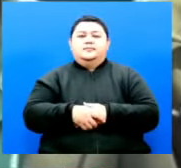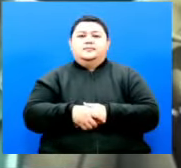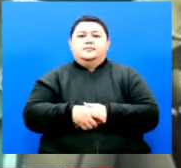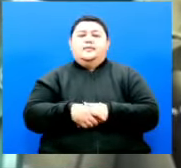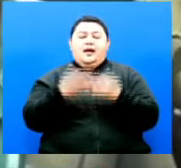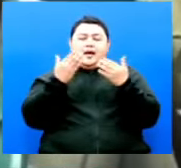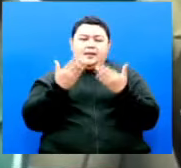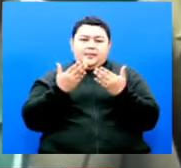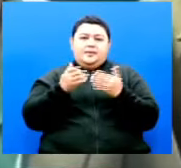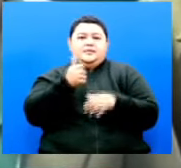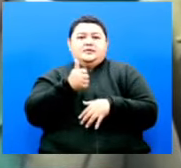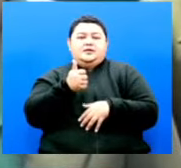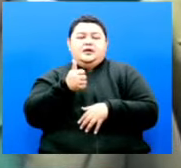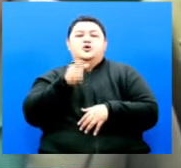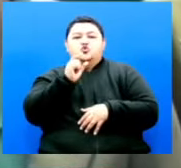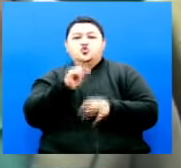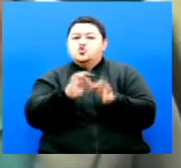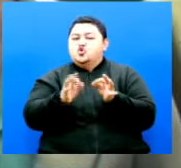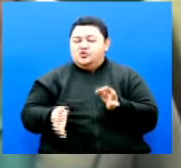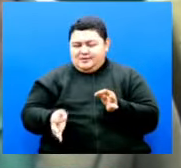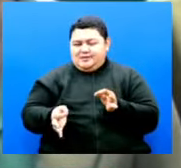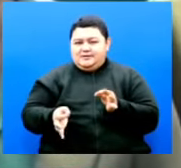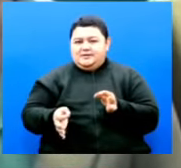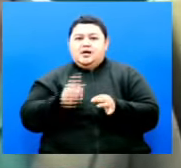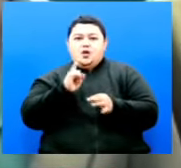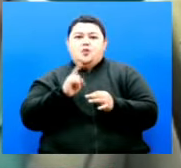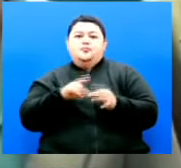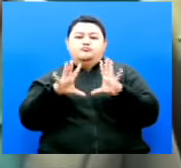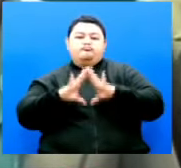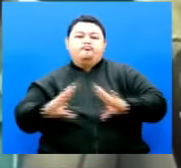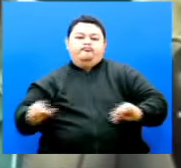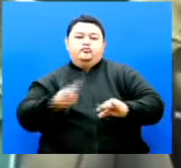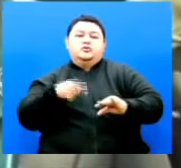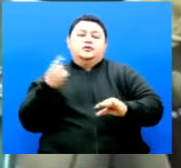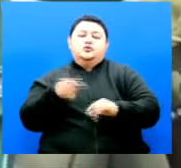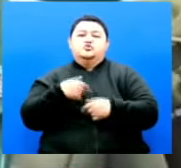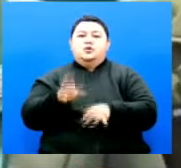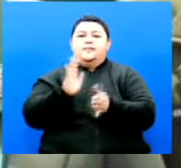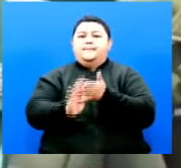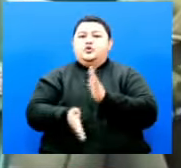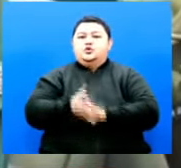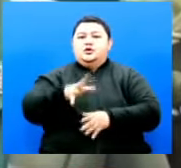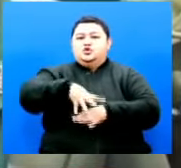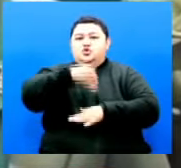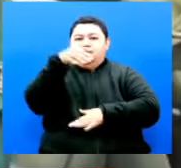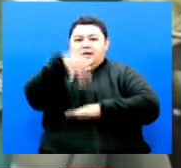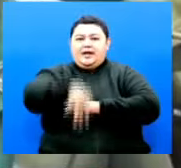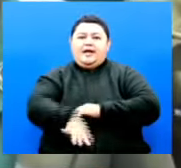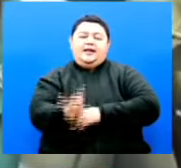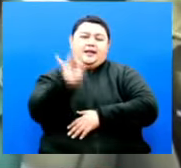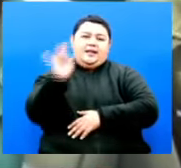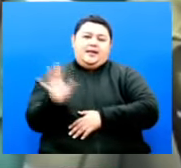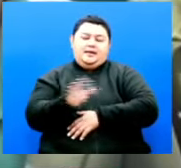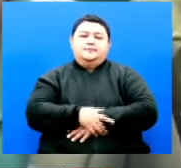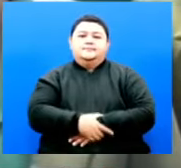ini, dapat menjadi solusi, sehingga ketika musim kering, kita sudah punya sumber air yang lain yang